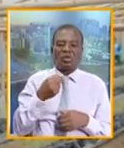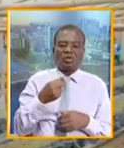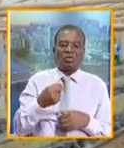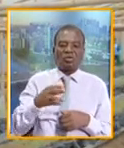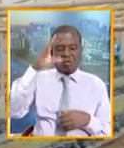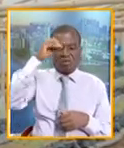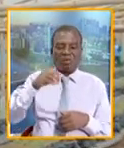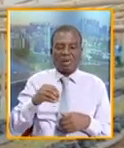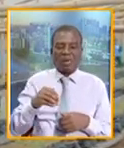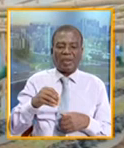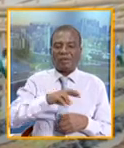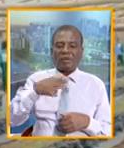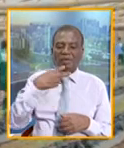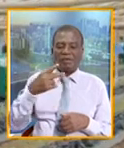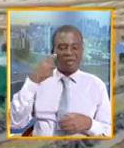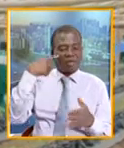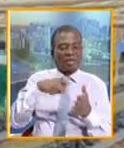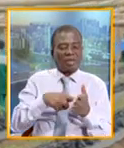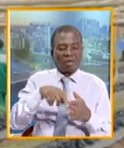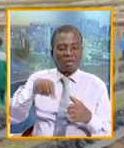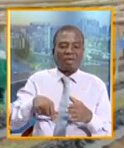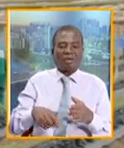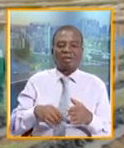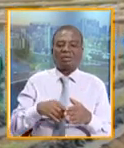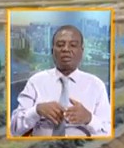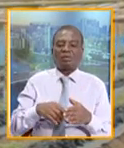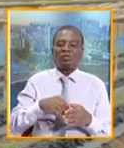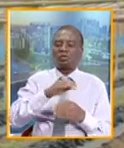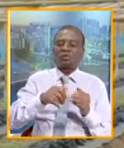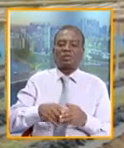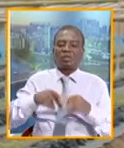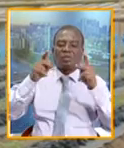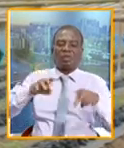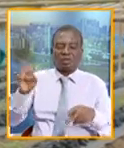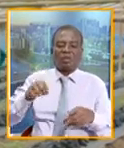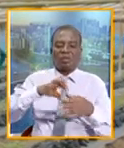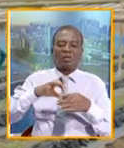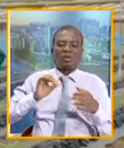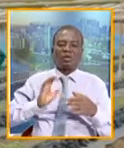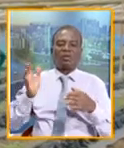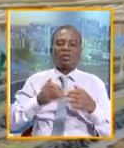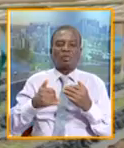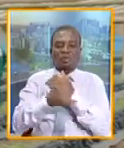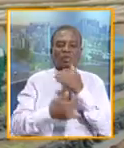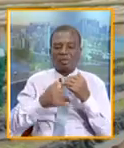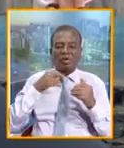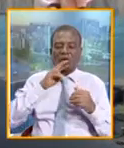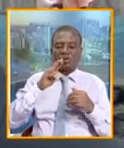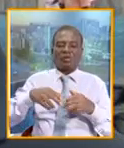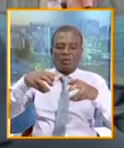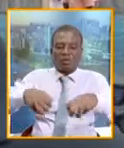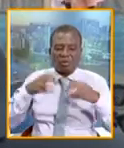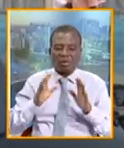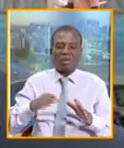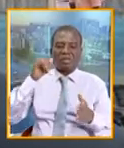au-delà. Parce que vous allez remarquer que la plupart des personnalités même de notre pays sont aussi agriculteurs. C'est